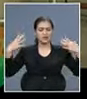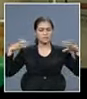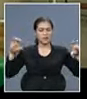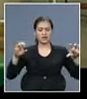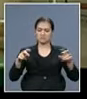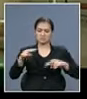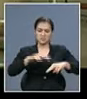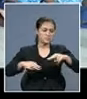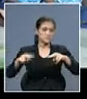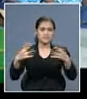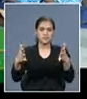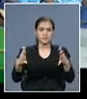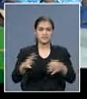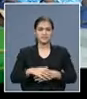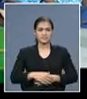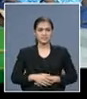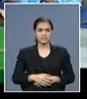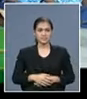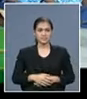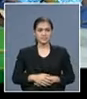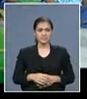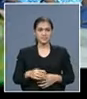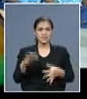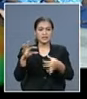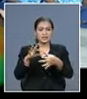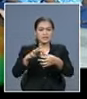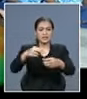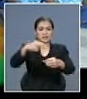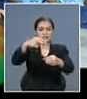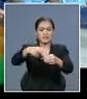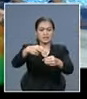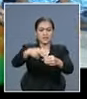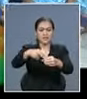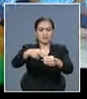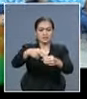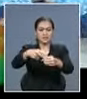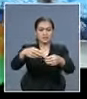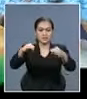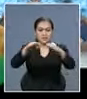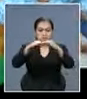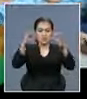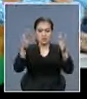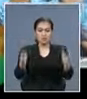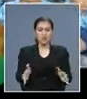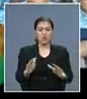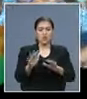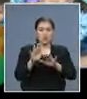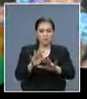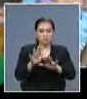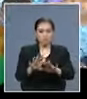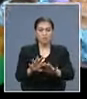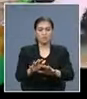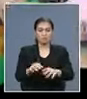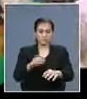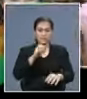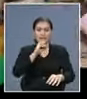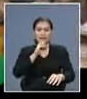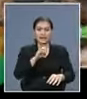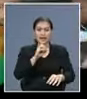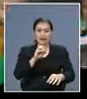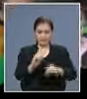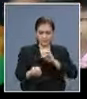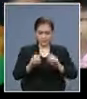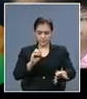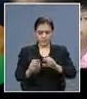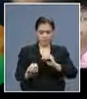ว่ายังไงครับอาจารย์ครับครับระบบนี้เรียกว่าระบบไพโรไลซิสน้ำมันฮะระบบอบคือภาษาชาวบ้านคือระบบอบขยะให้กลายเป็นน้ำมันฮะคิดยังไงครับ